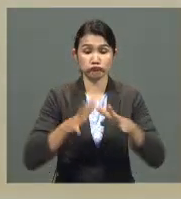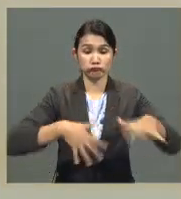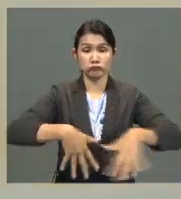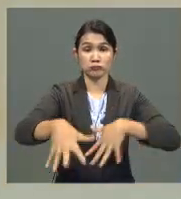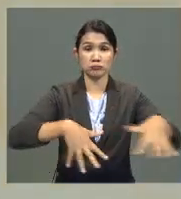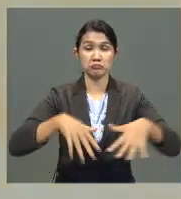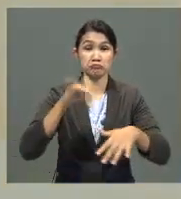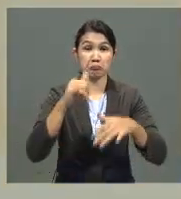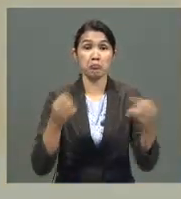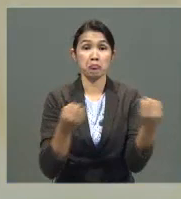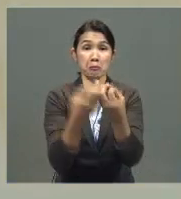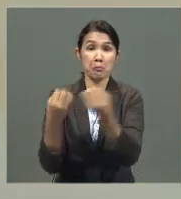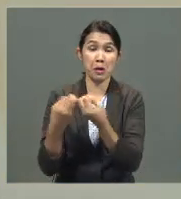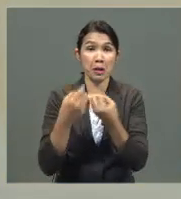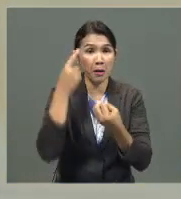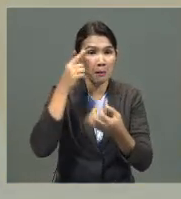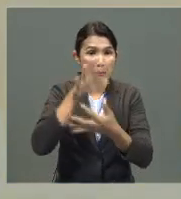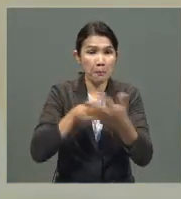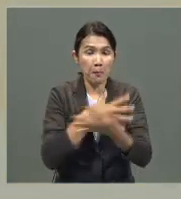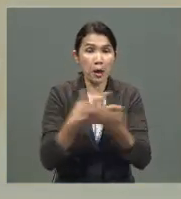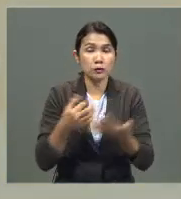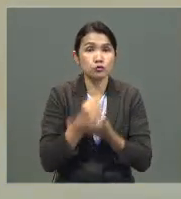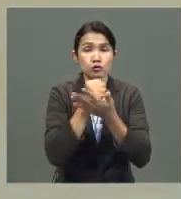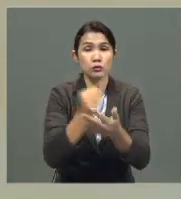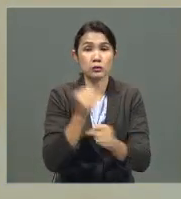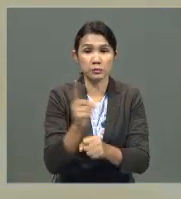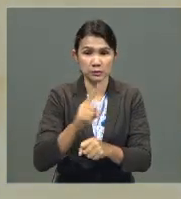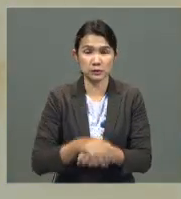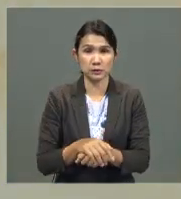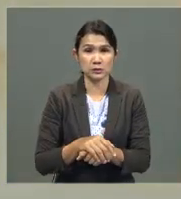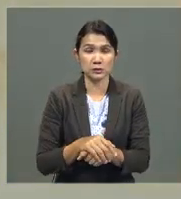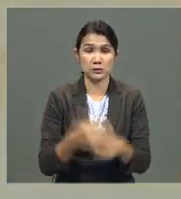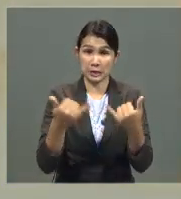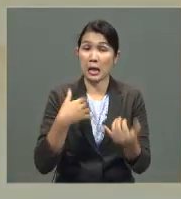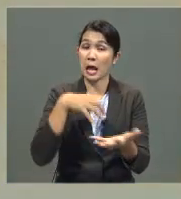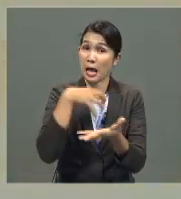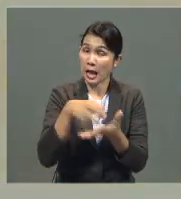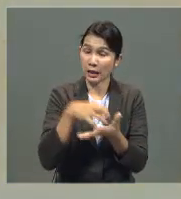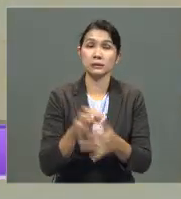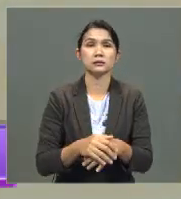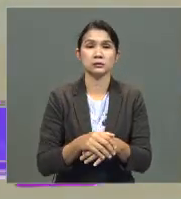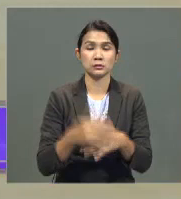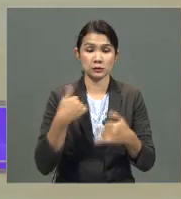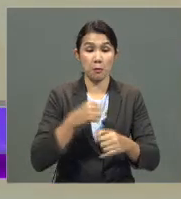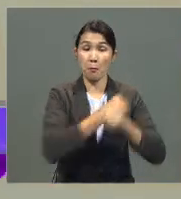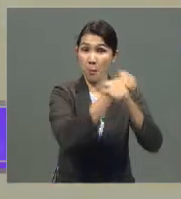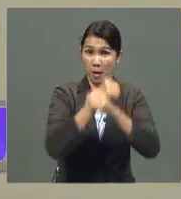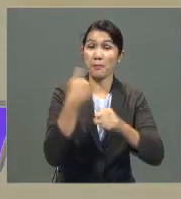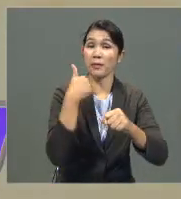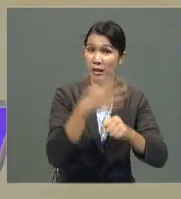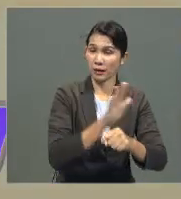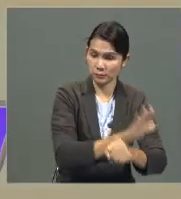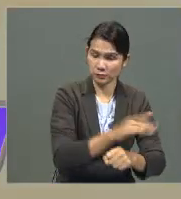ประชาชนที่อาจจะได้รับผลกระทบแล้วแผนตั้งรับการช่วยเหลือเป็นอย่างไรบ้างครับเพื่ออย่างนี้นะครับอยากให้ทราบว่านอกเหนือจากที่เราต้องการแล้วเนี่ยะ